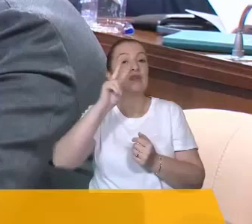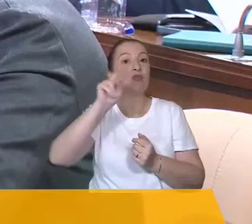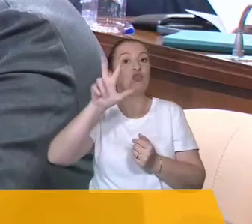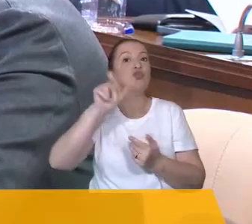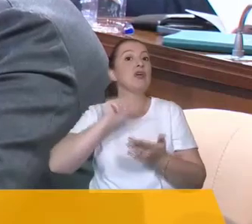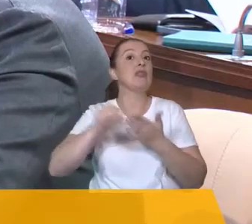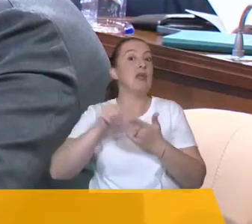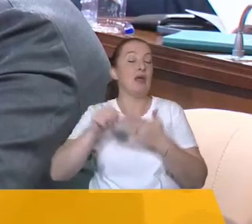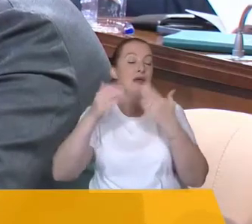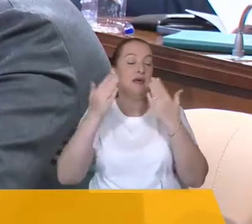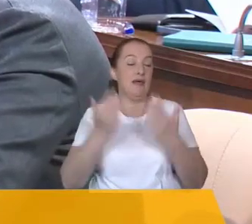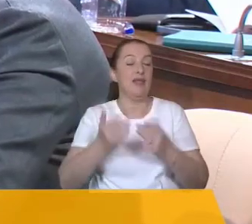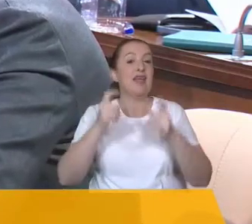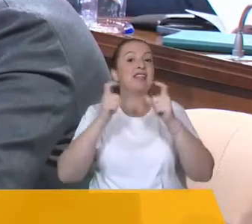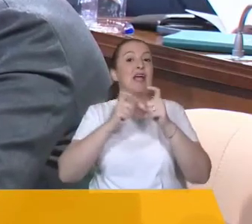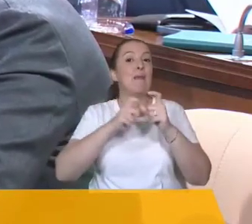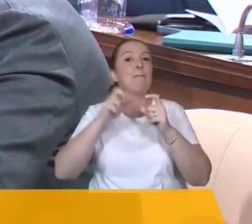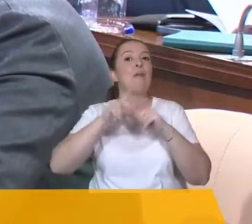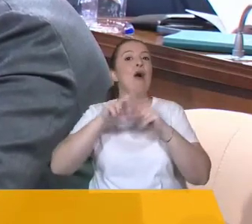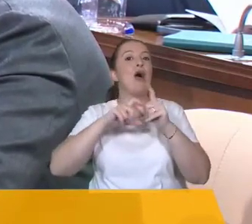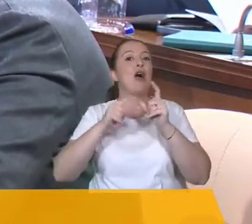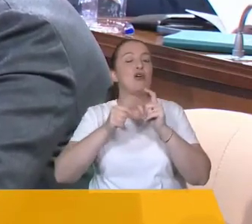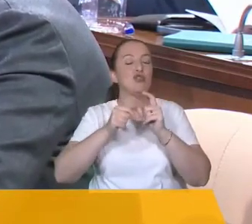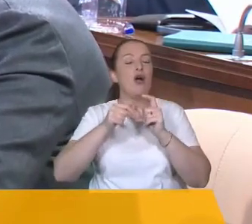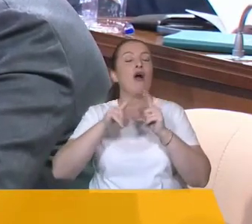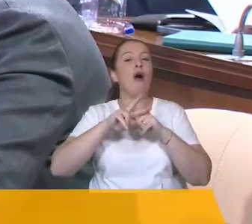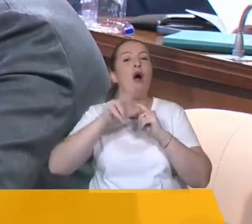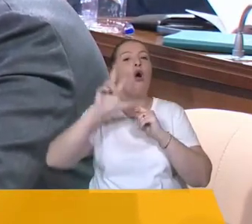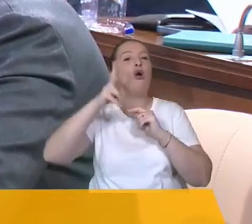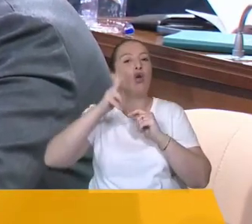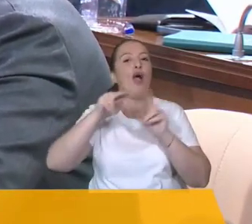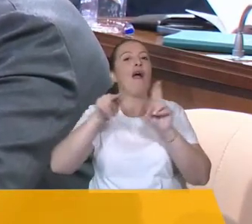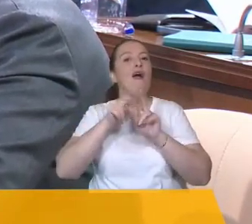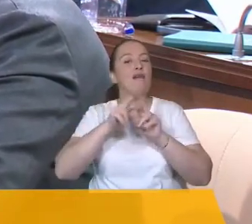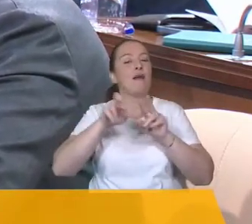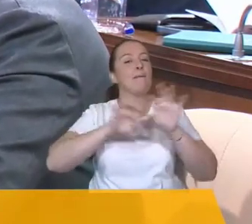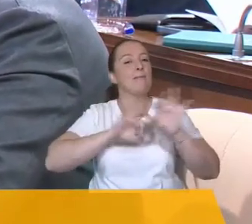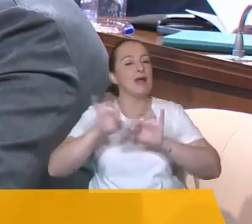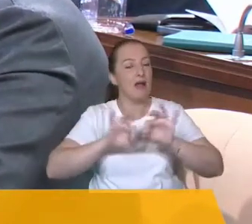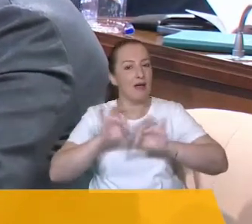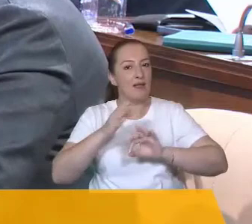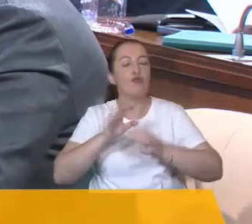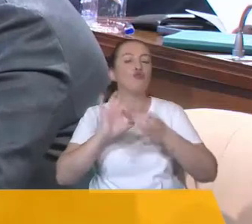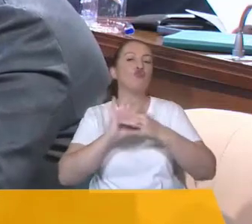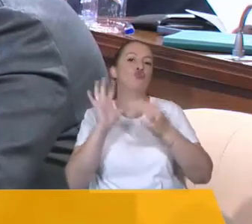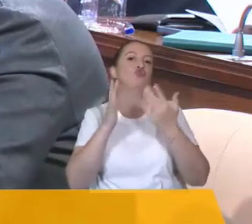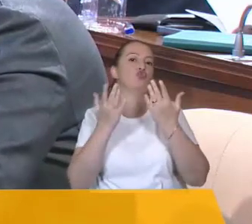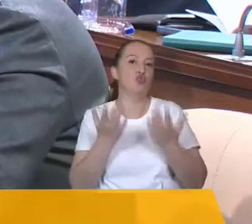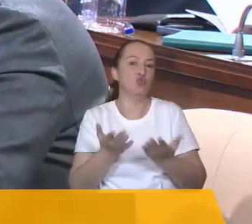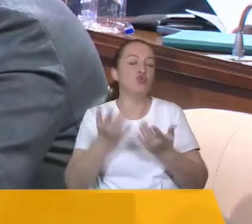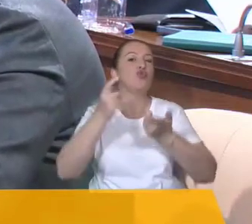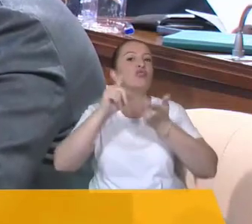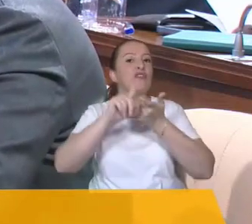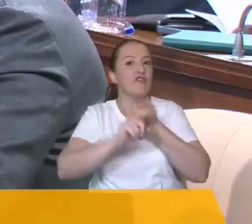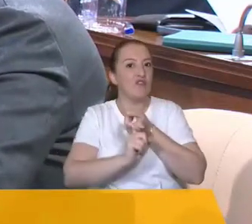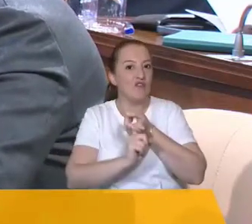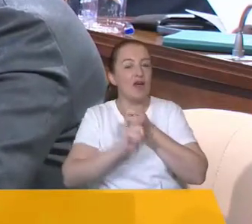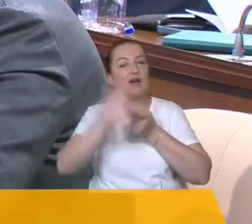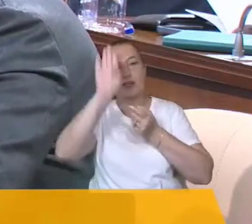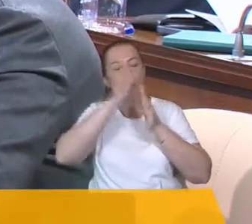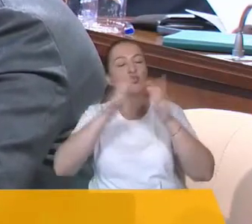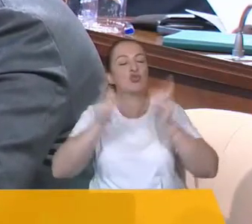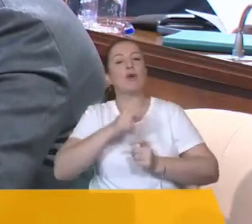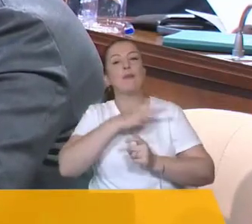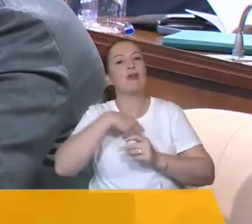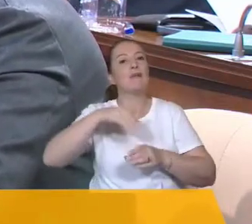2023-13.07.2023 tarihinde Selimpaşa'mızın, Ortaköy'ümüzün ve Kavaklı'mızın planları çözülmüş ve İstanbul